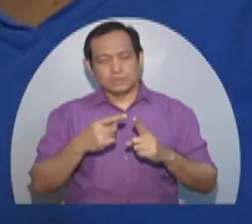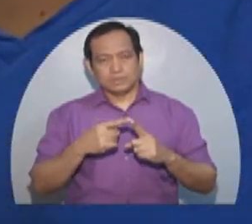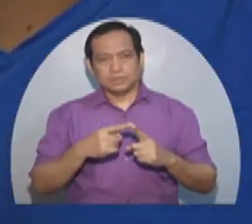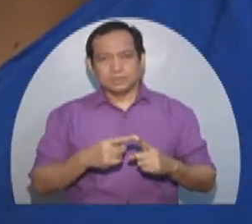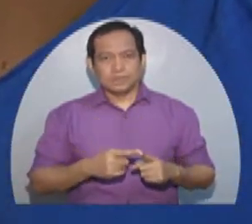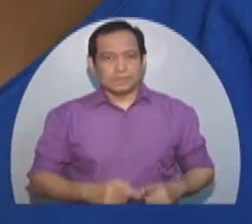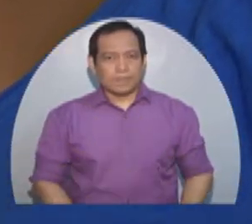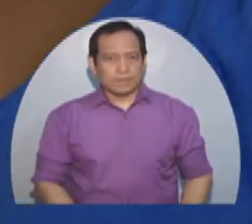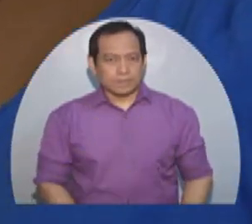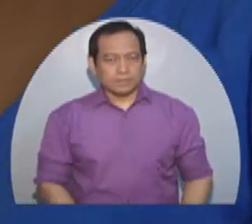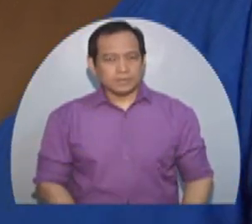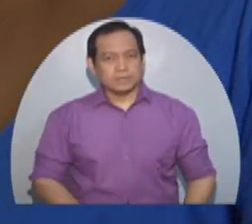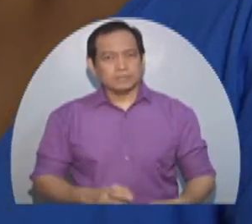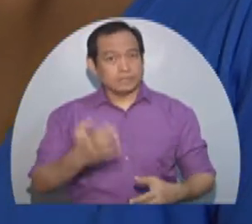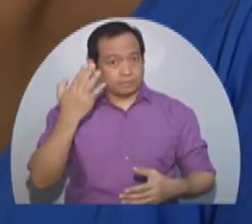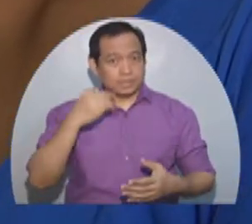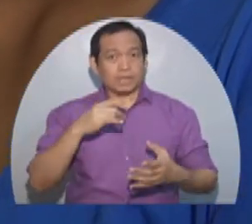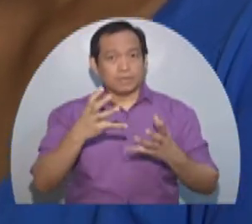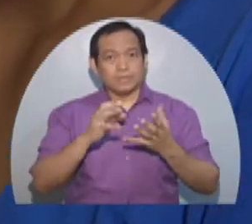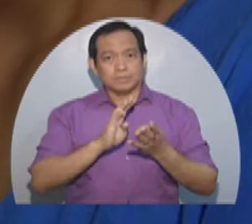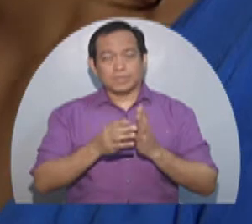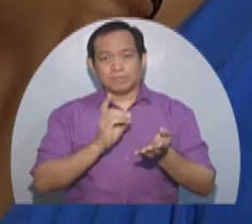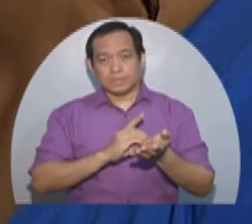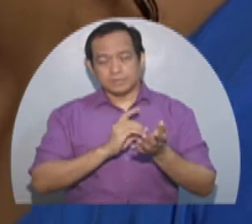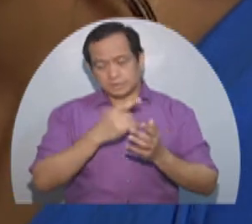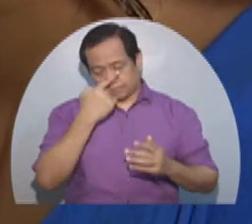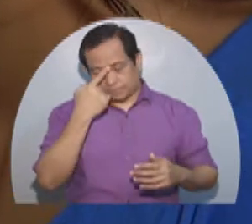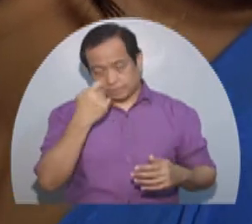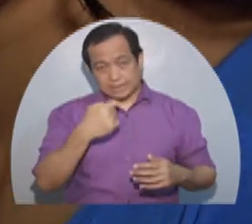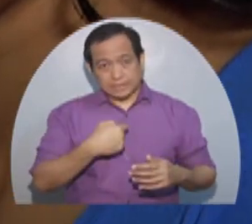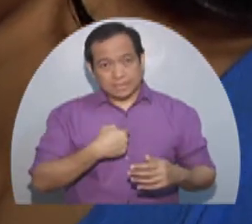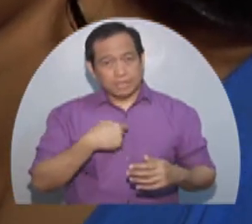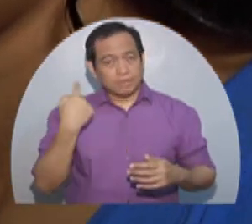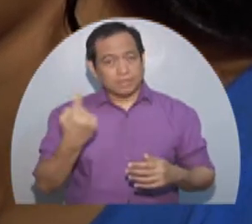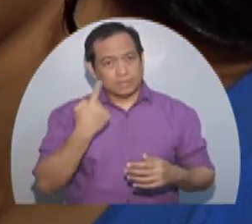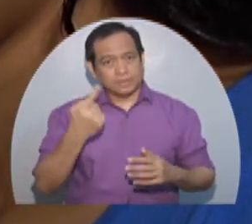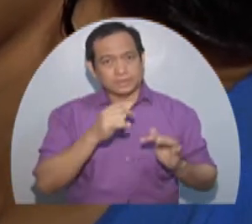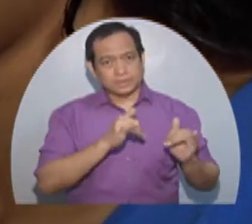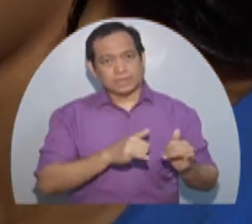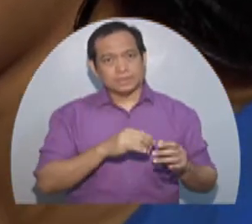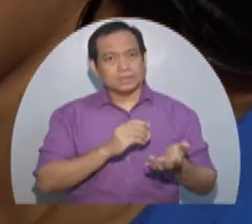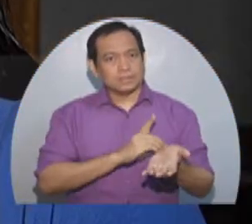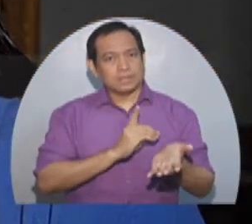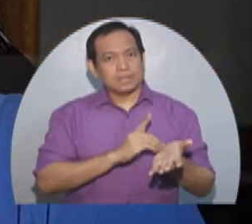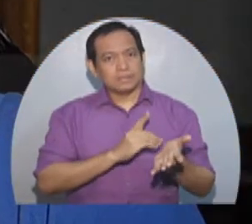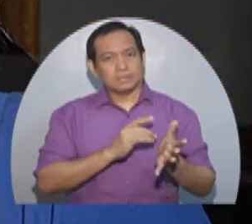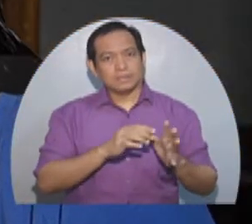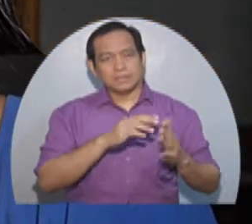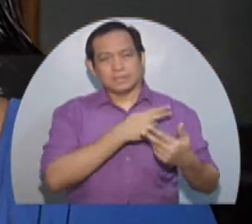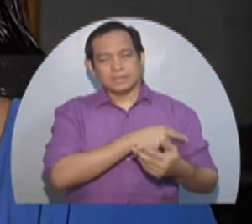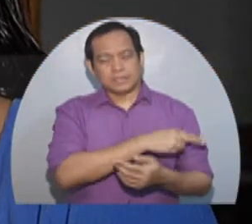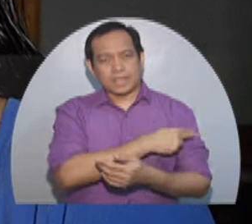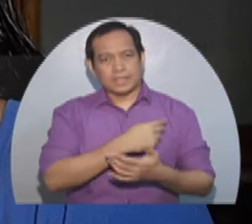pong parang noon po gusto ko po maging doctor, kasi po madalas po kami lagi sa doctor